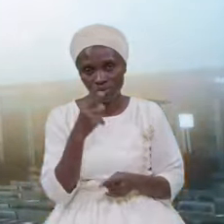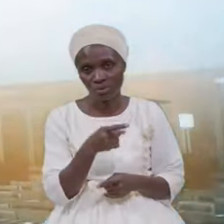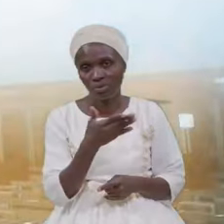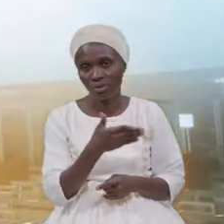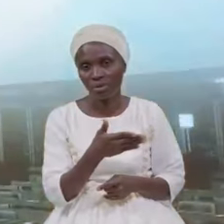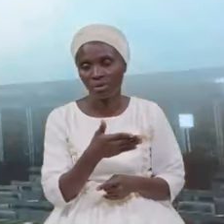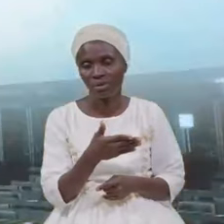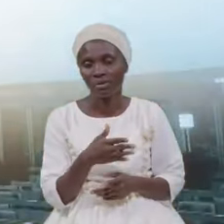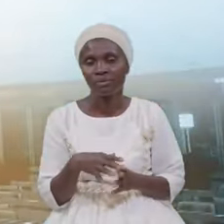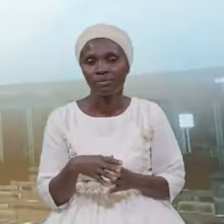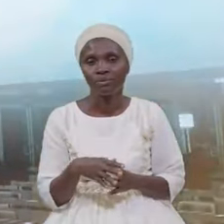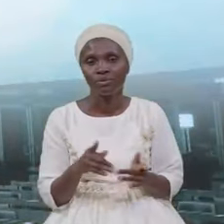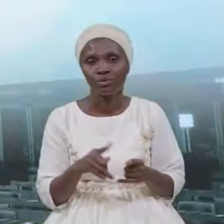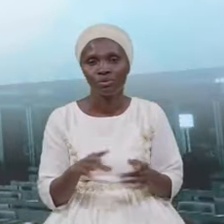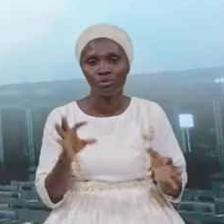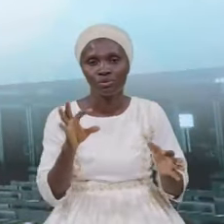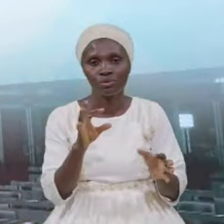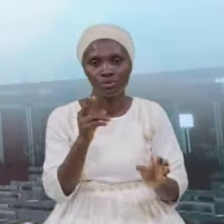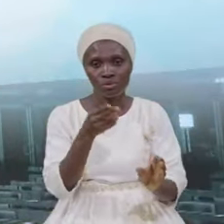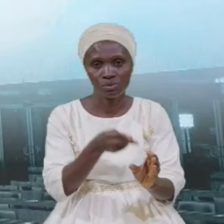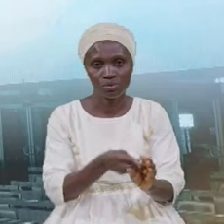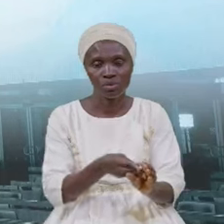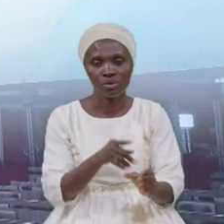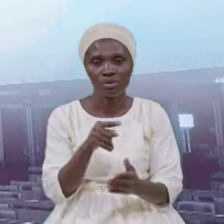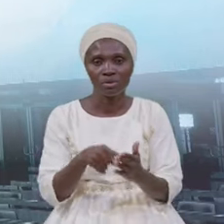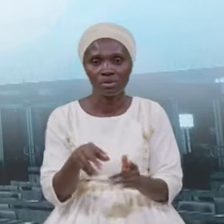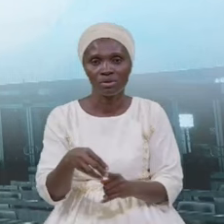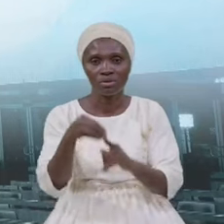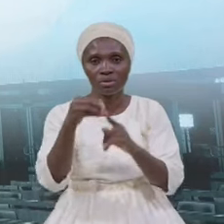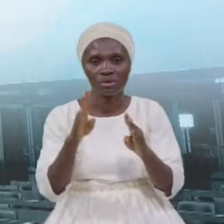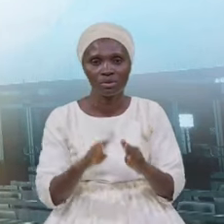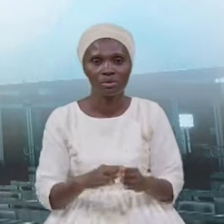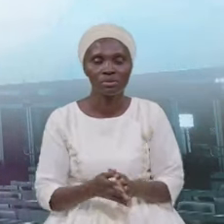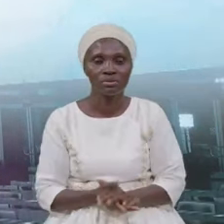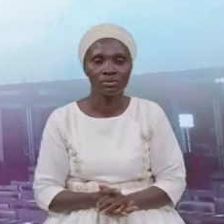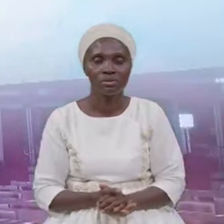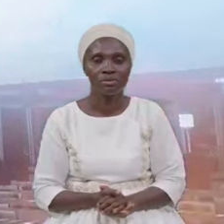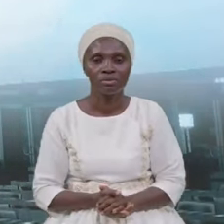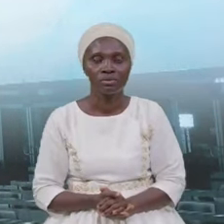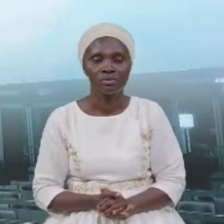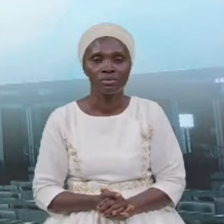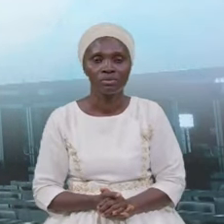informé et instruit sur votre nouvelle marche avec le Seigneur.